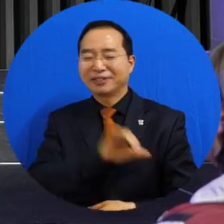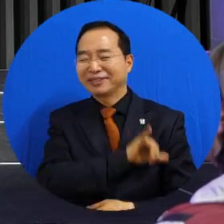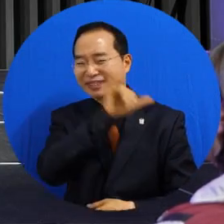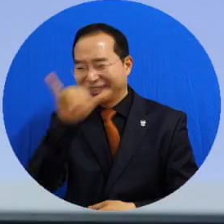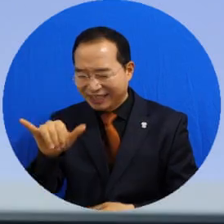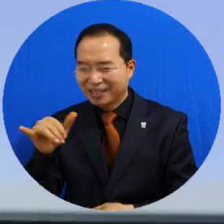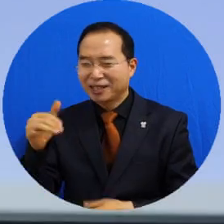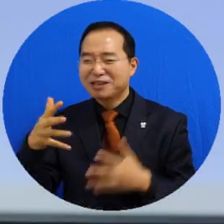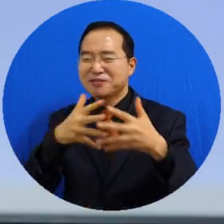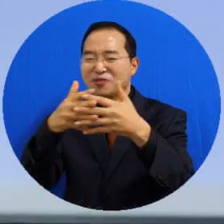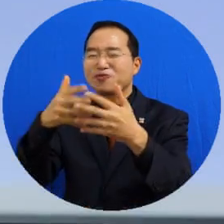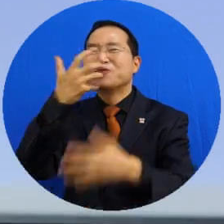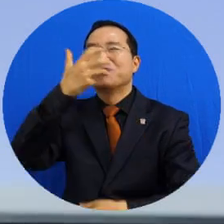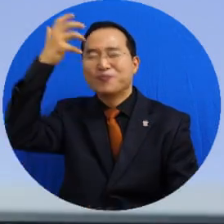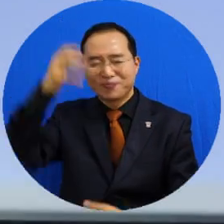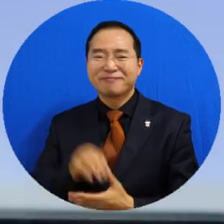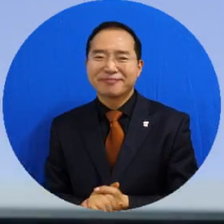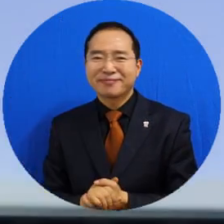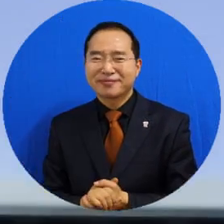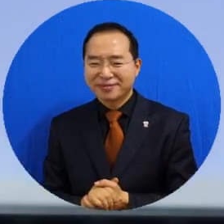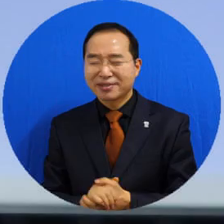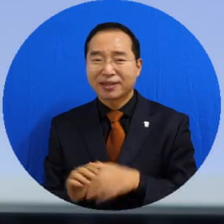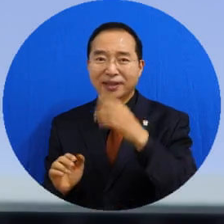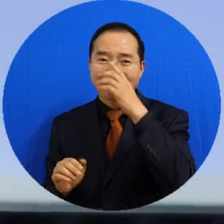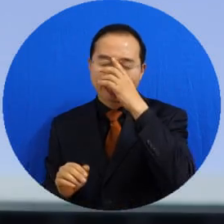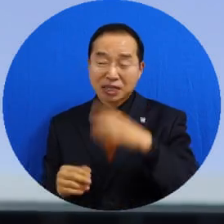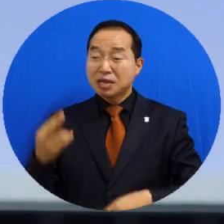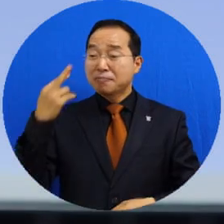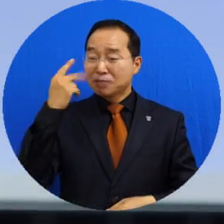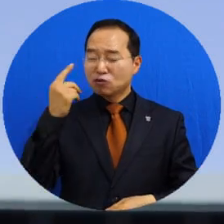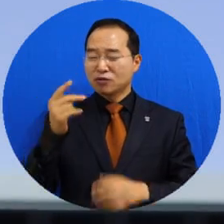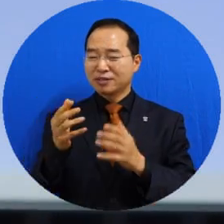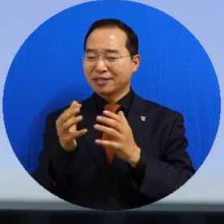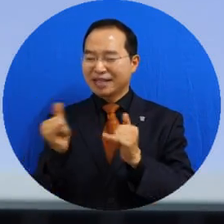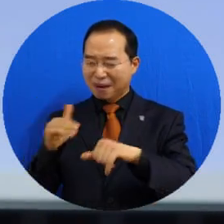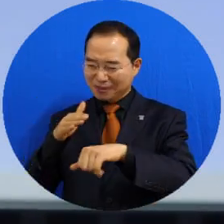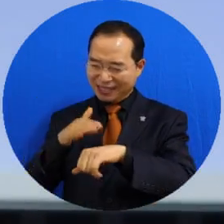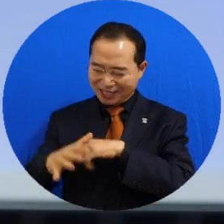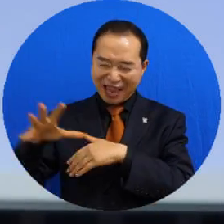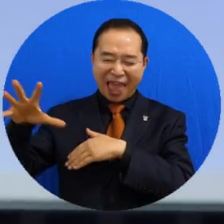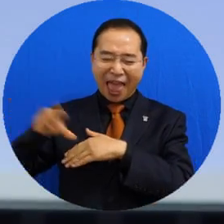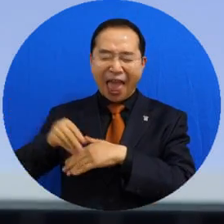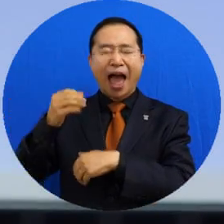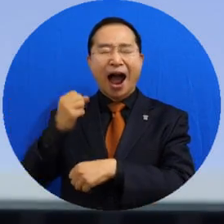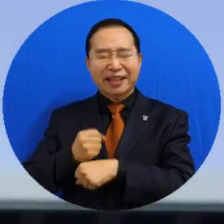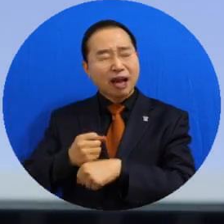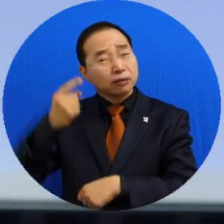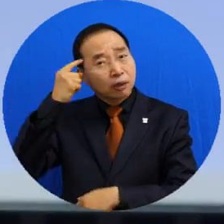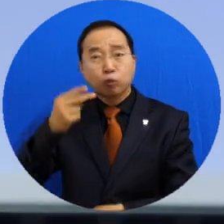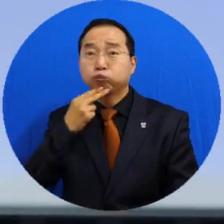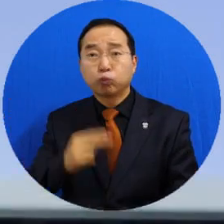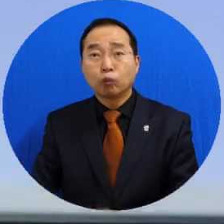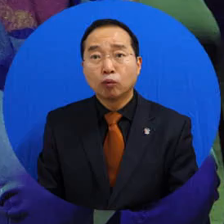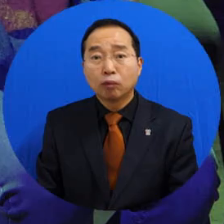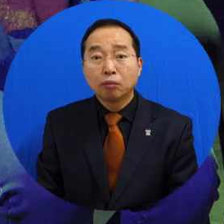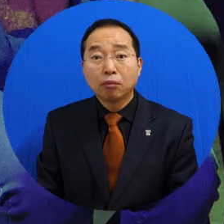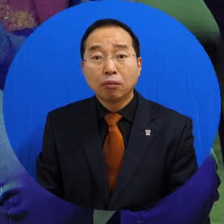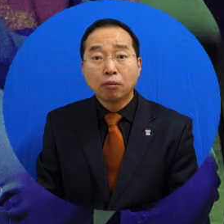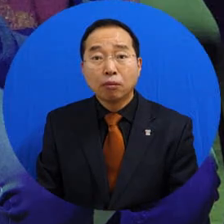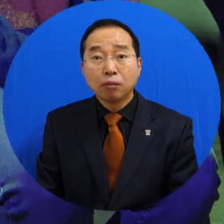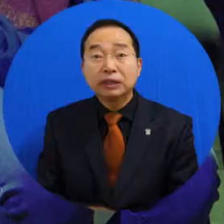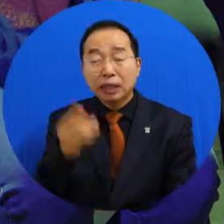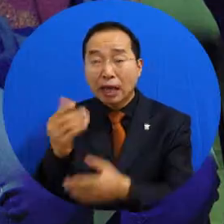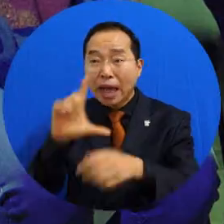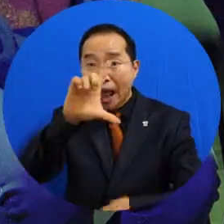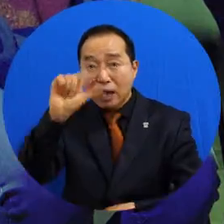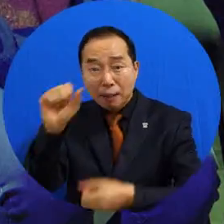드림이었어요. 미국에 가서 내가 책임 있는 성숙한 미국 시민이 돼야겠다 이렇게 생각하고 간 사람은 사실 많이 없었을 거예요. 근데